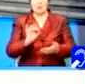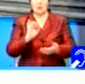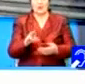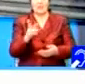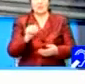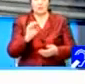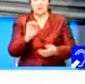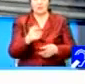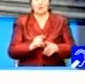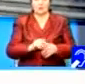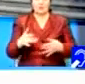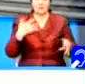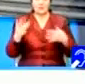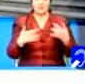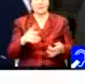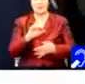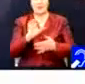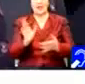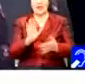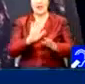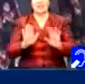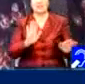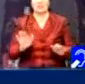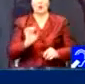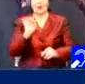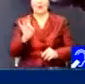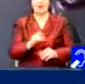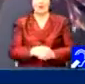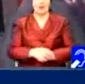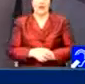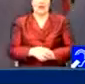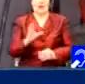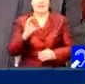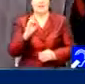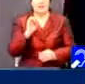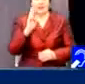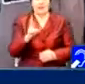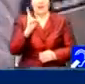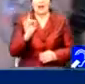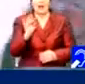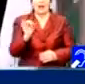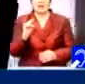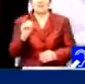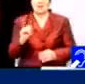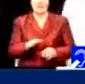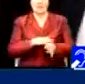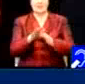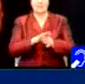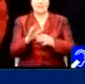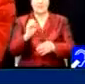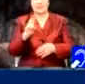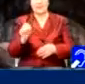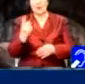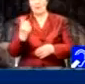cu acest spectacol și ca regizor. Sala Teatrului Satiricus Ion Luca Caragiale a fost arhiplină la noua